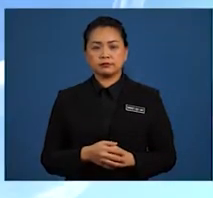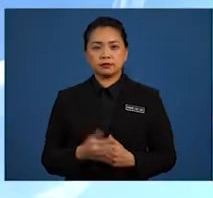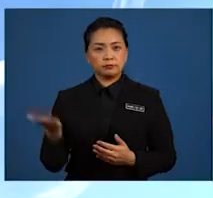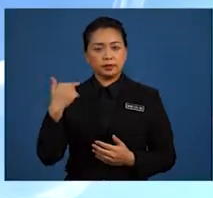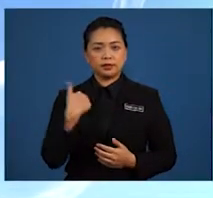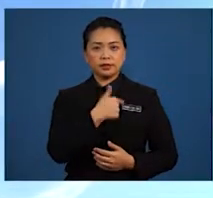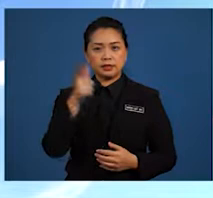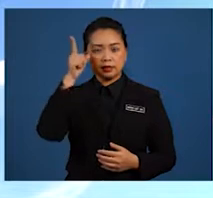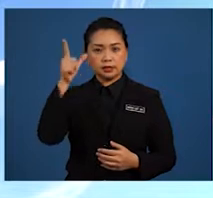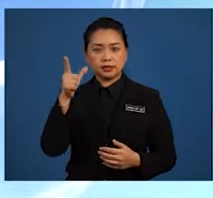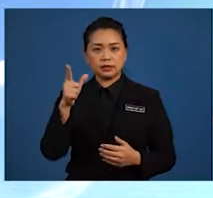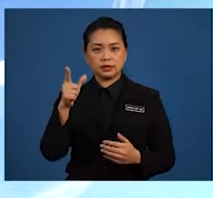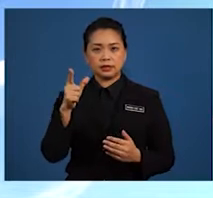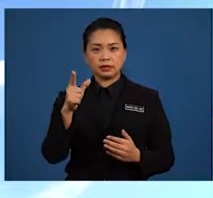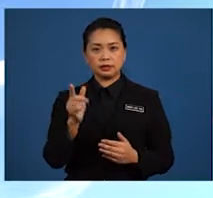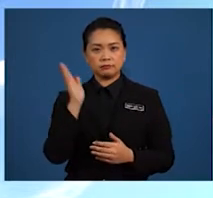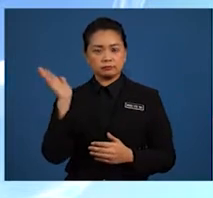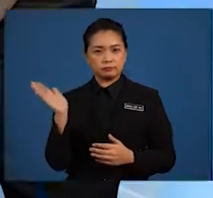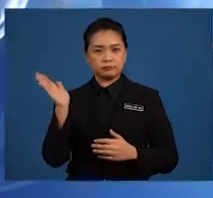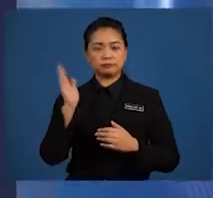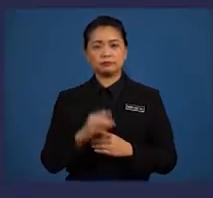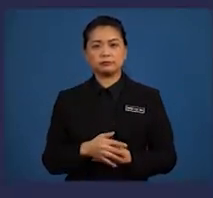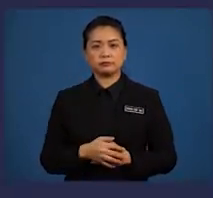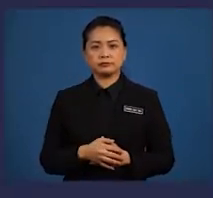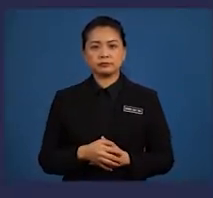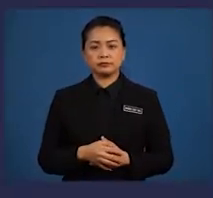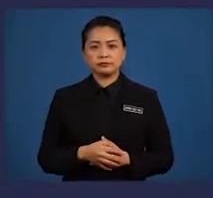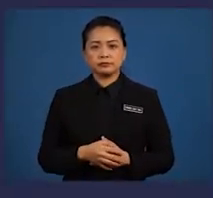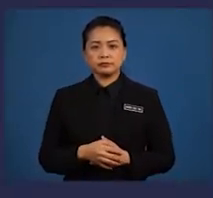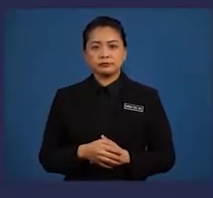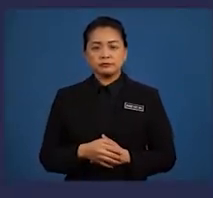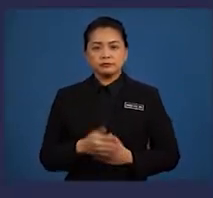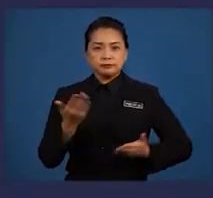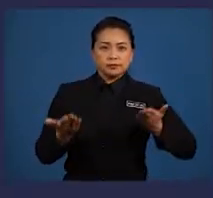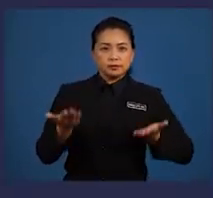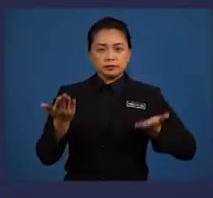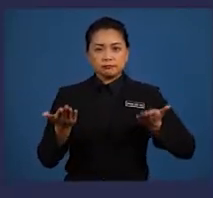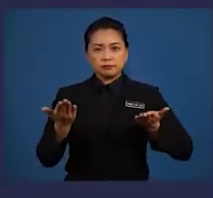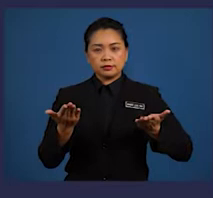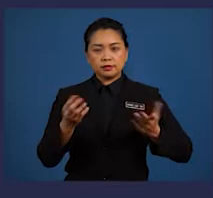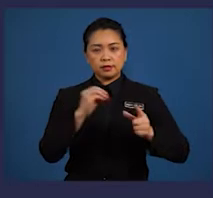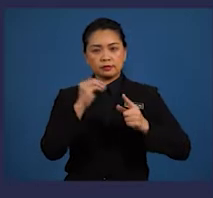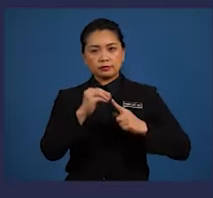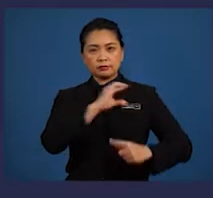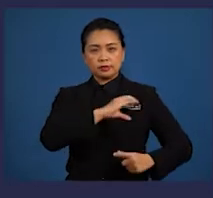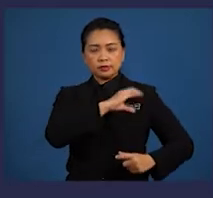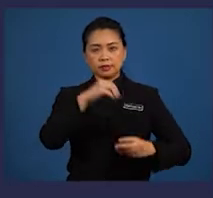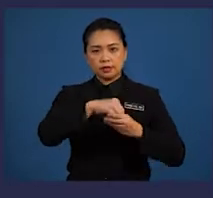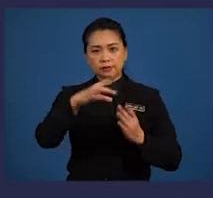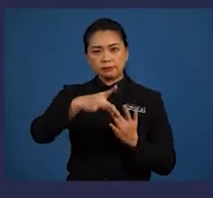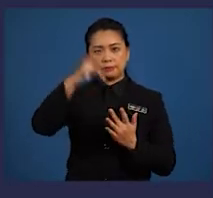Mari kita lihat chat tayang diberikan betimbang and atau kriteria dalam